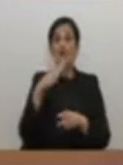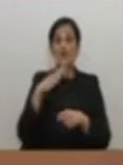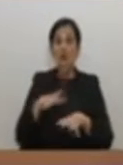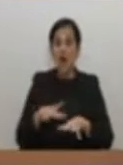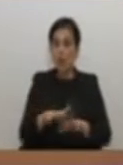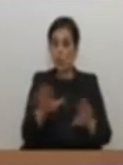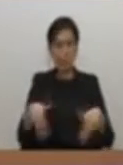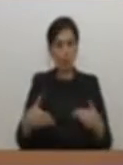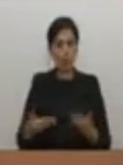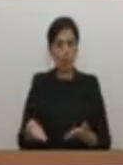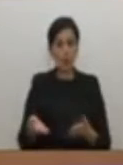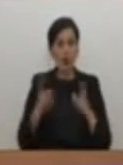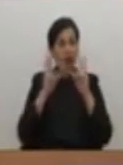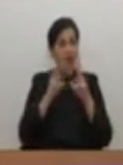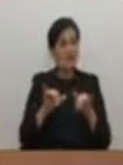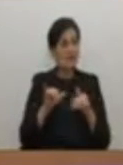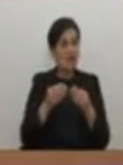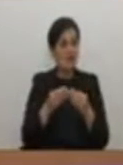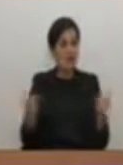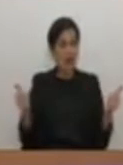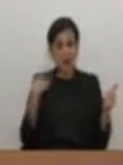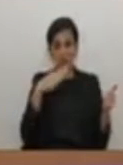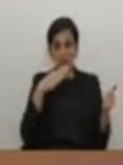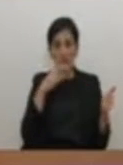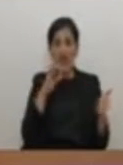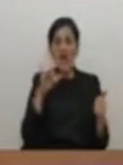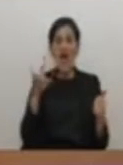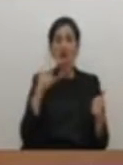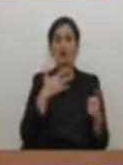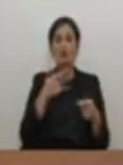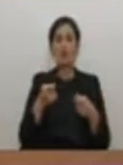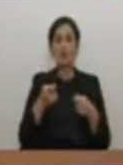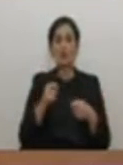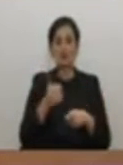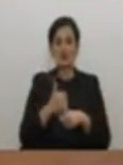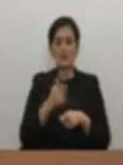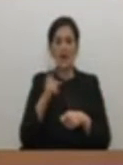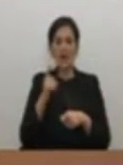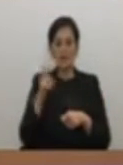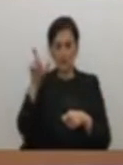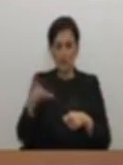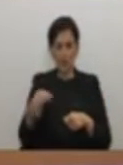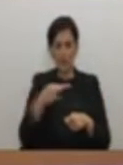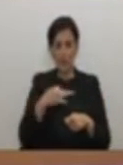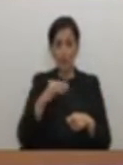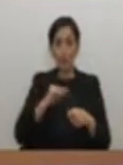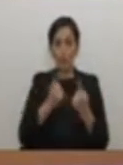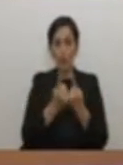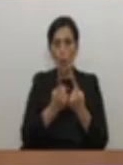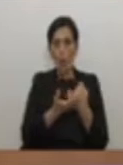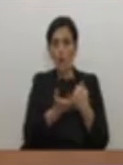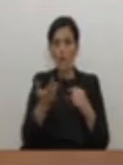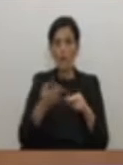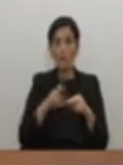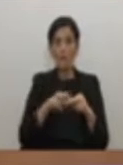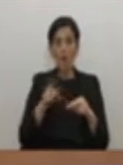გვაქვს. არ ვიცით სად გაქრა ეს წყალი. გვეუბნება ქედის მუნიციპალიტეტის სოფელ ხარაულას კვიდრი. კოლეგებო, ეს არის